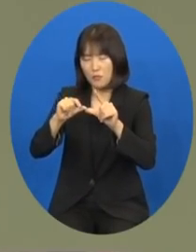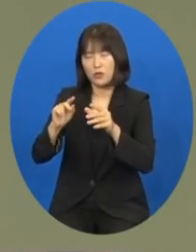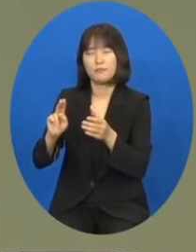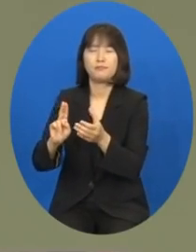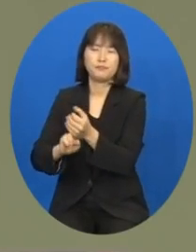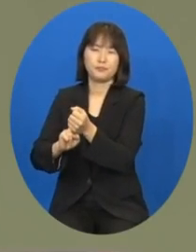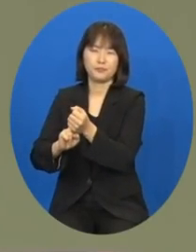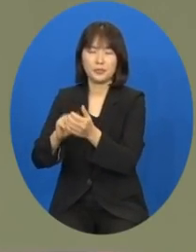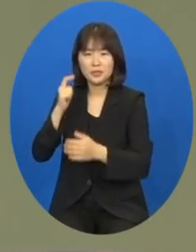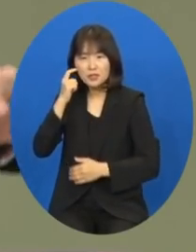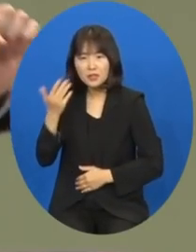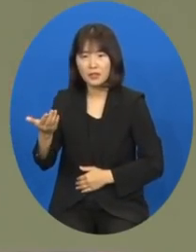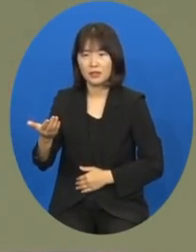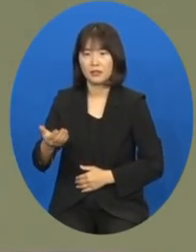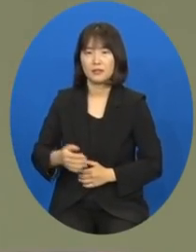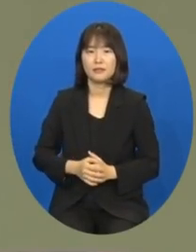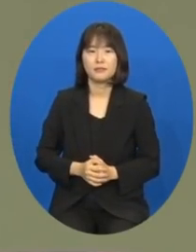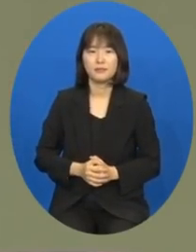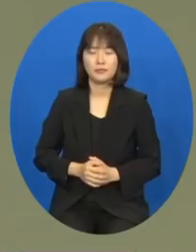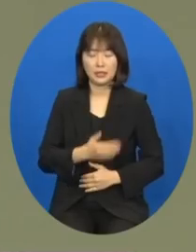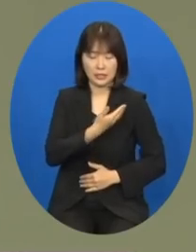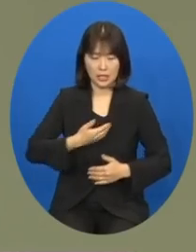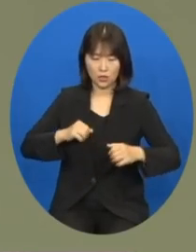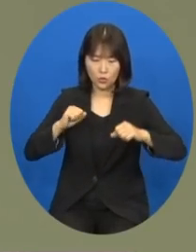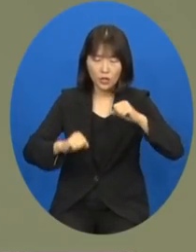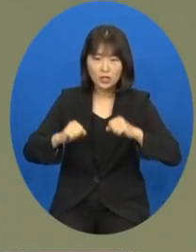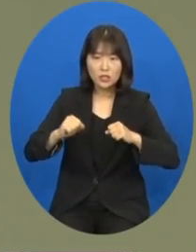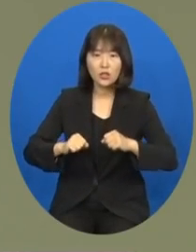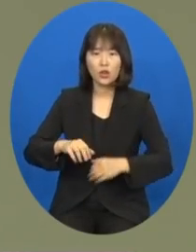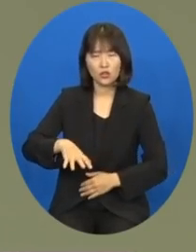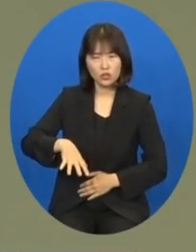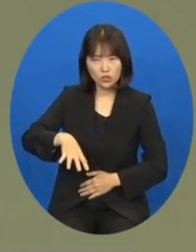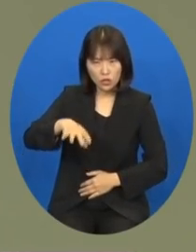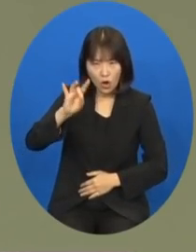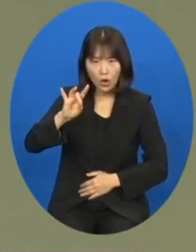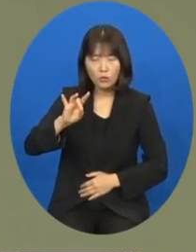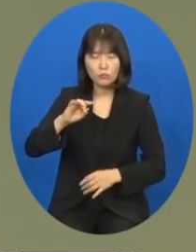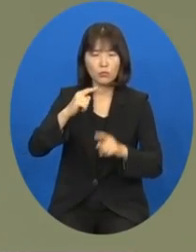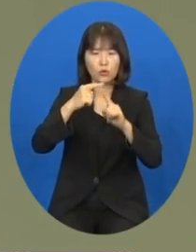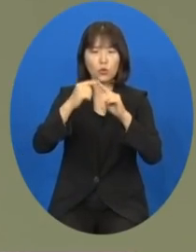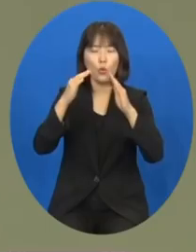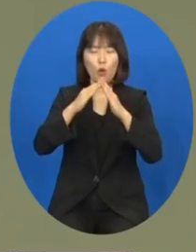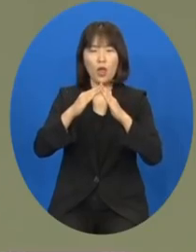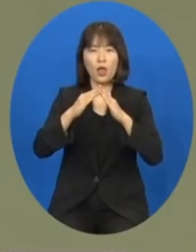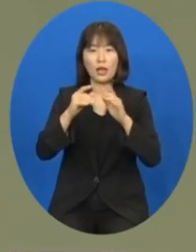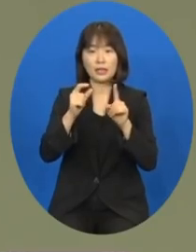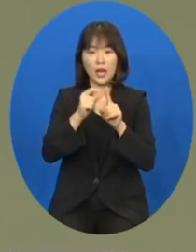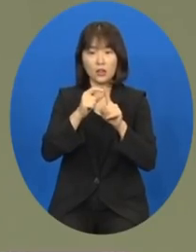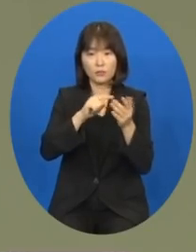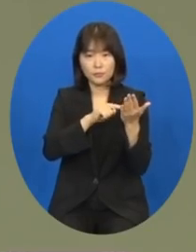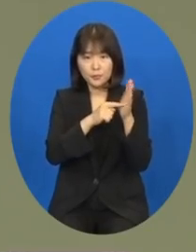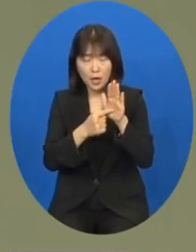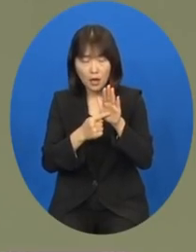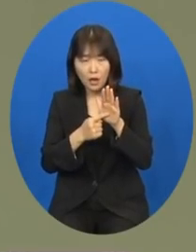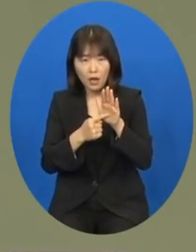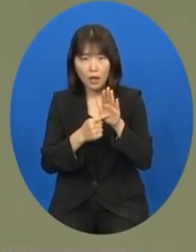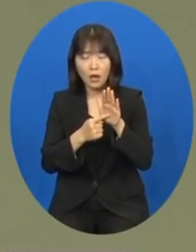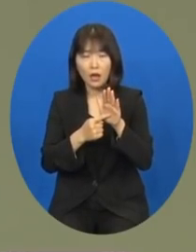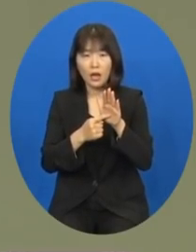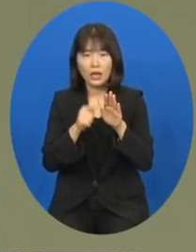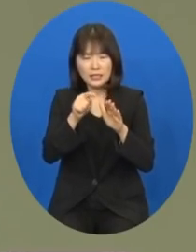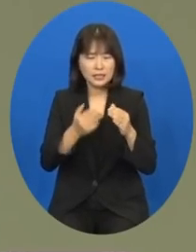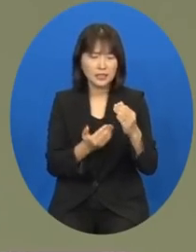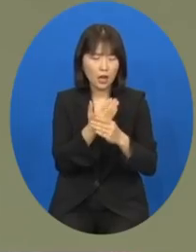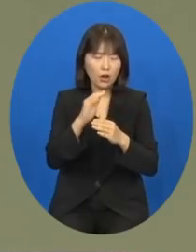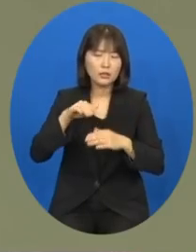야 사도행전에서 처음으로 그외 라고 하는 단어가 된다는 것은 바로 이 사건 다음입니다 교회의